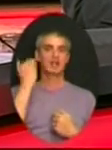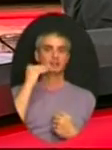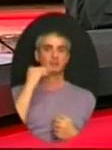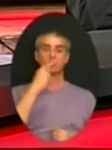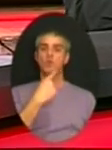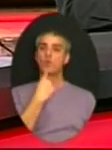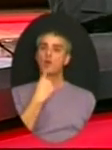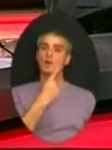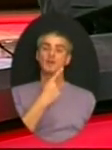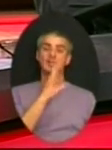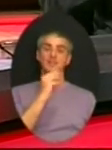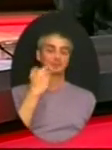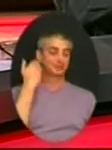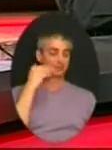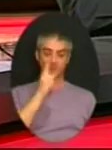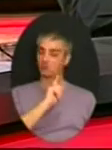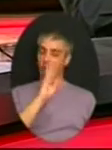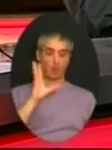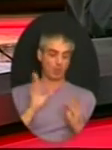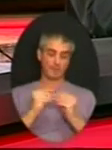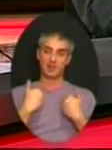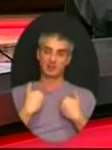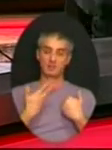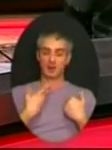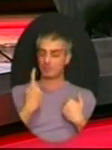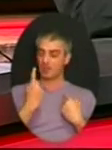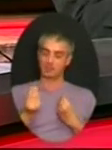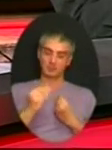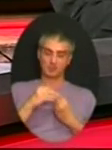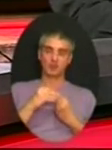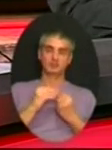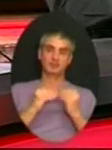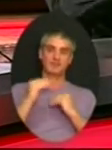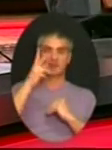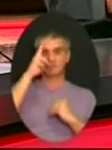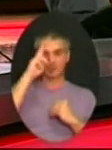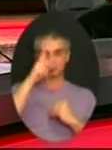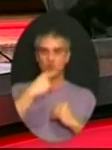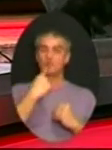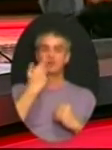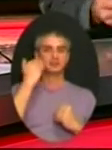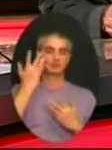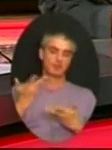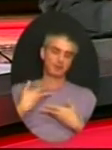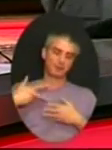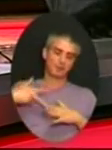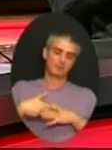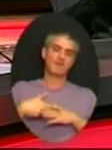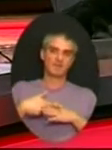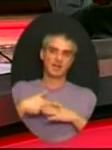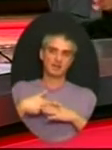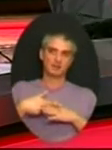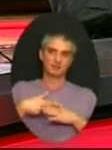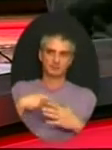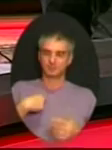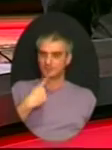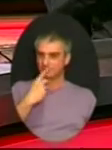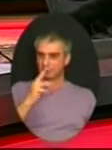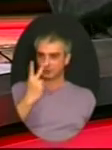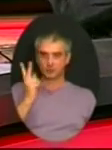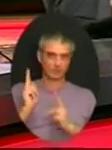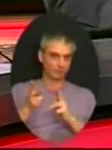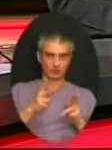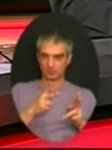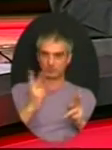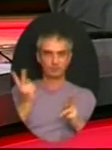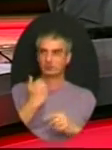אמר, שאם לבני לא תהיה איתנו, אנחנו מקבלים מנדט אחד נוסף. כן, נכון. מהליכוד. בעצם הוא אומר, לבני היא נטל עלינו. אני אגיד דבר אחד, יש פה שתי אפשרויות,